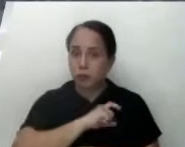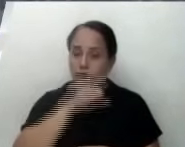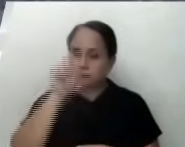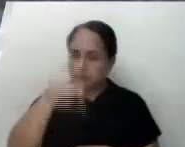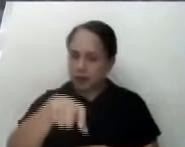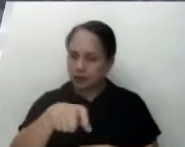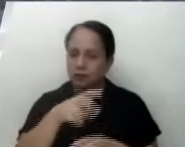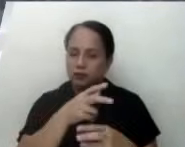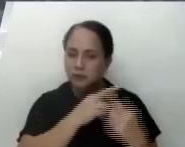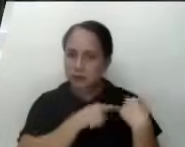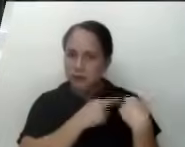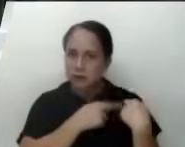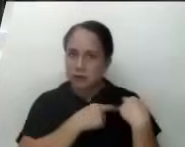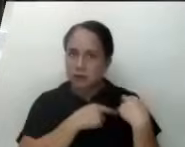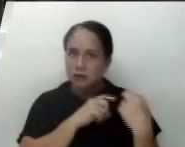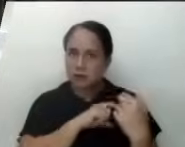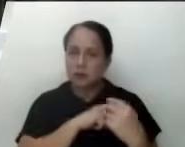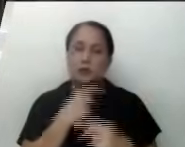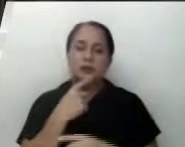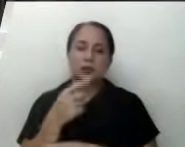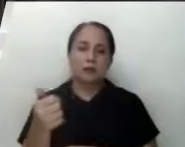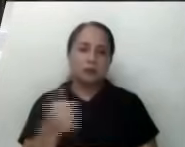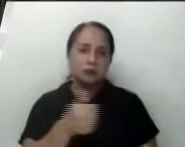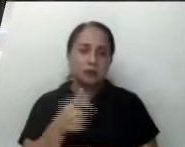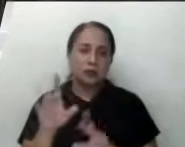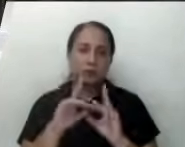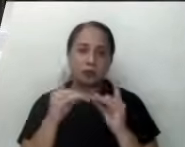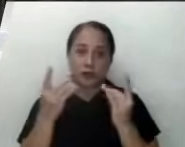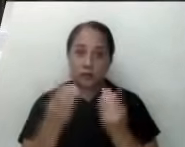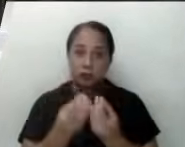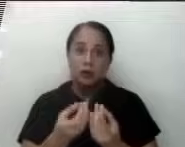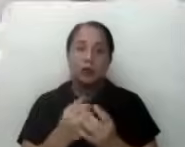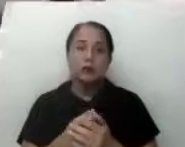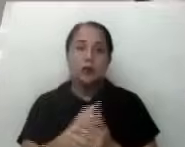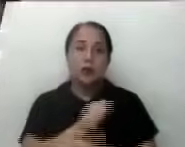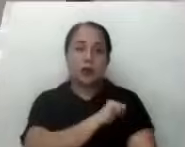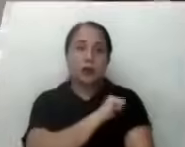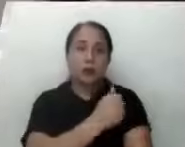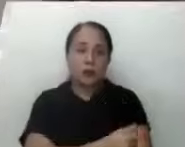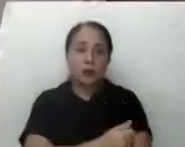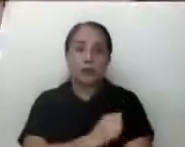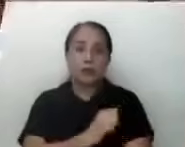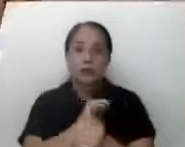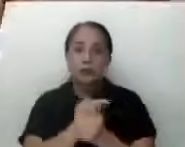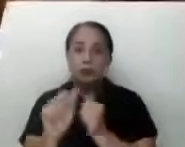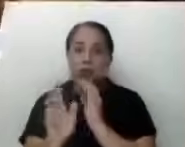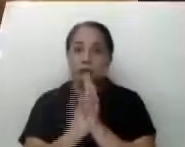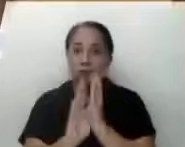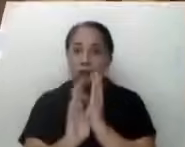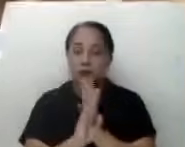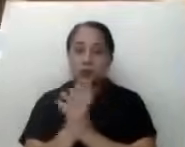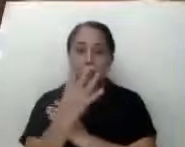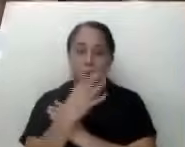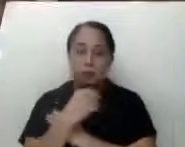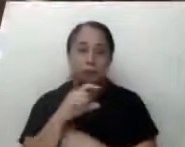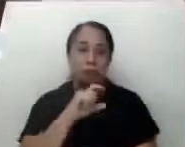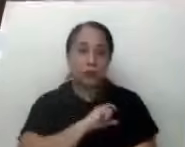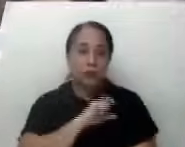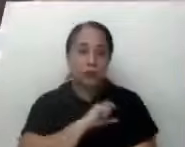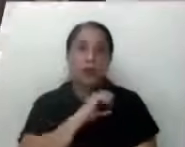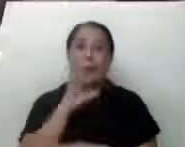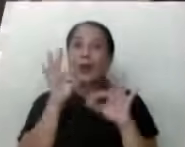responsable. Ang sabi naman ng Transportation Department, otorasado lang dumaan sa EDSA busway ang pulisya